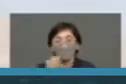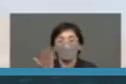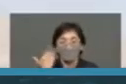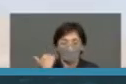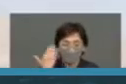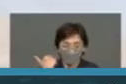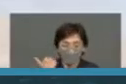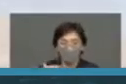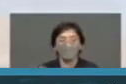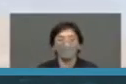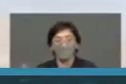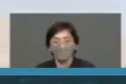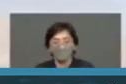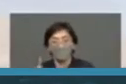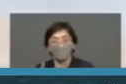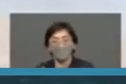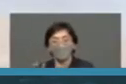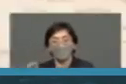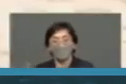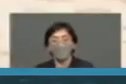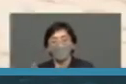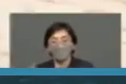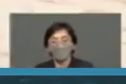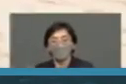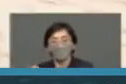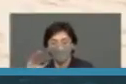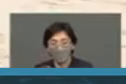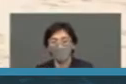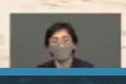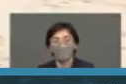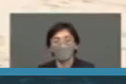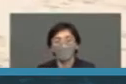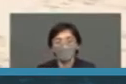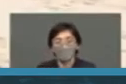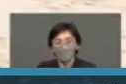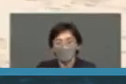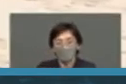สร้างอาชีพสร้างรายได้ให้กับคนในประเทศได้อีกด้วยกฤตรวิวรรณรายงาน